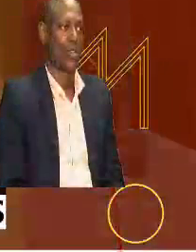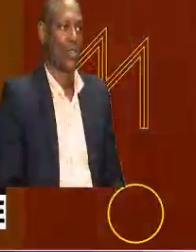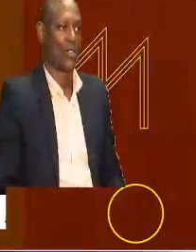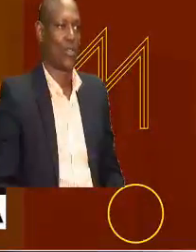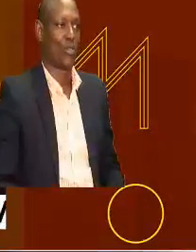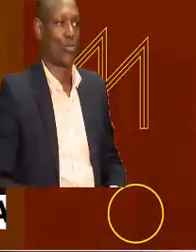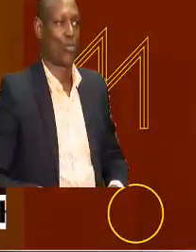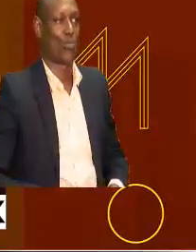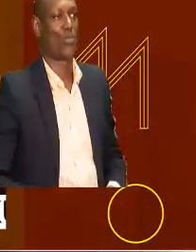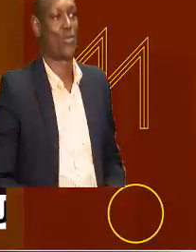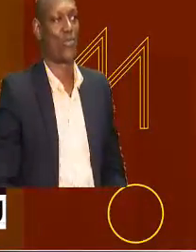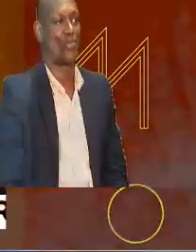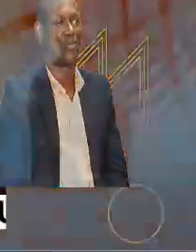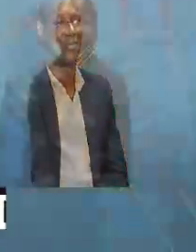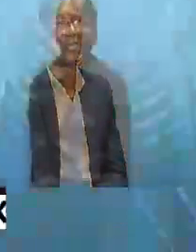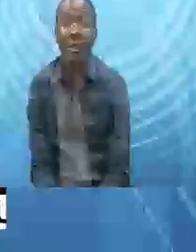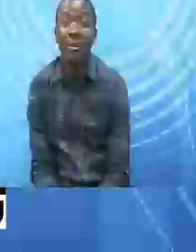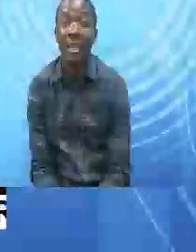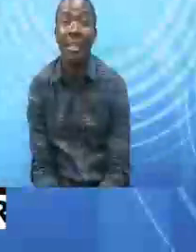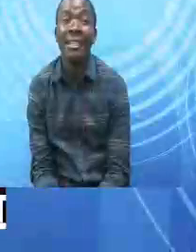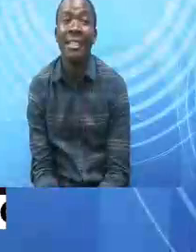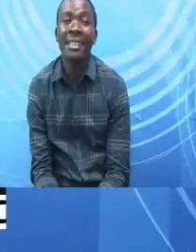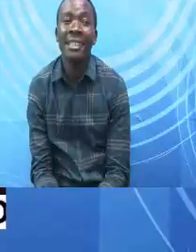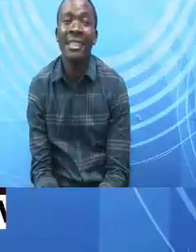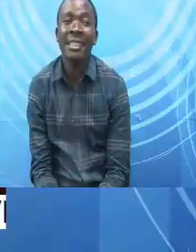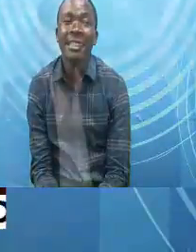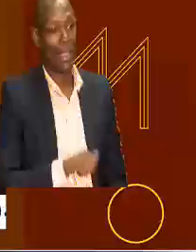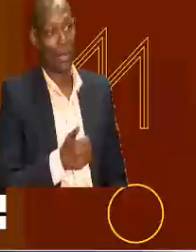urwanya sida ubita UPCRS nyarwanda